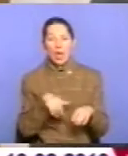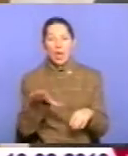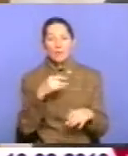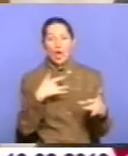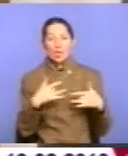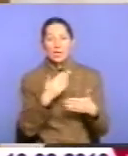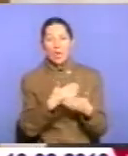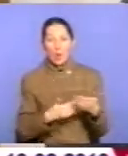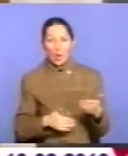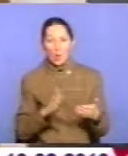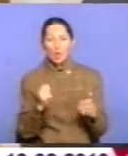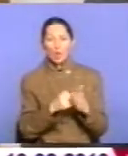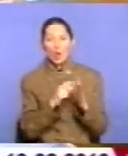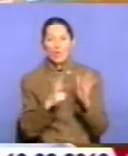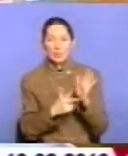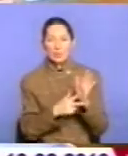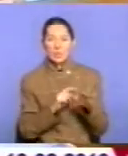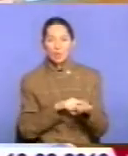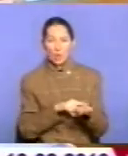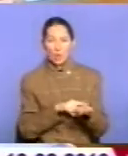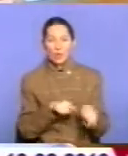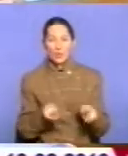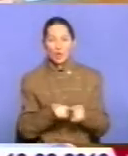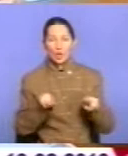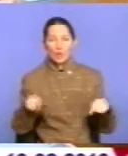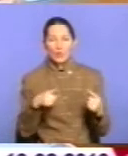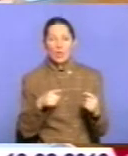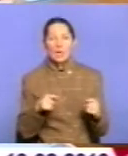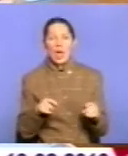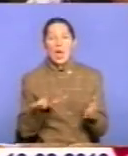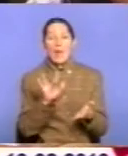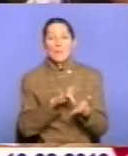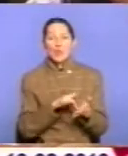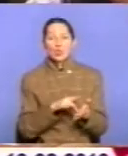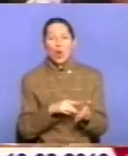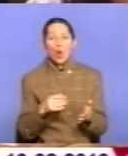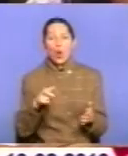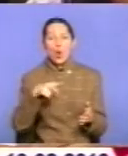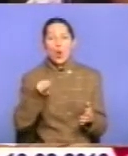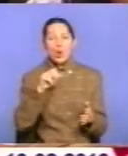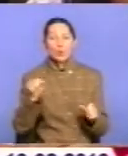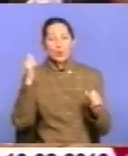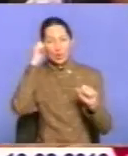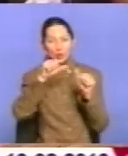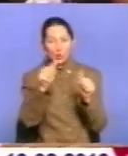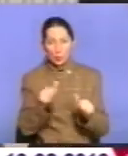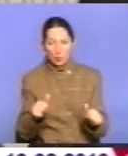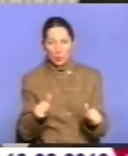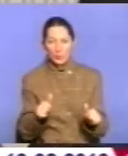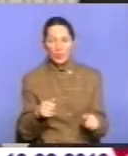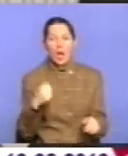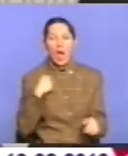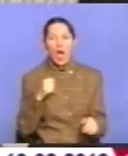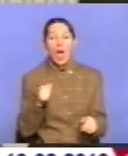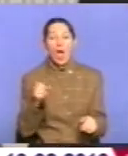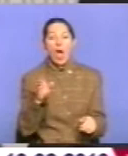програма буде йти до 18.00. Також творять містечко льодових скульптур від тернопільських митців і школярів. А на острові Закоханих